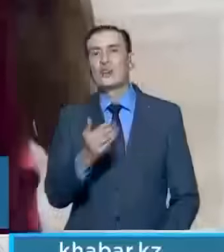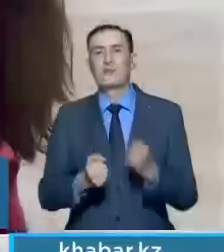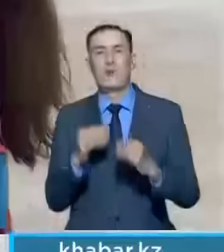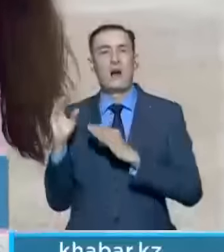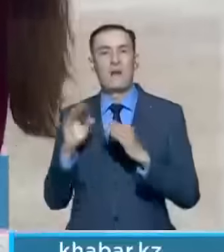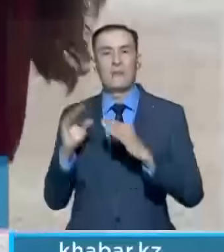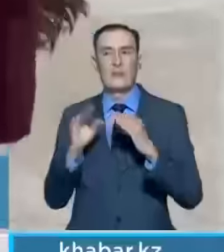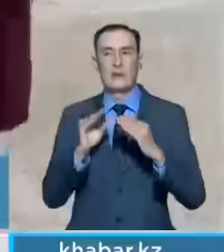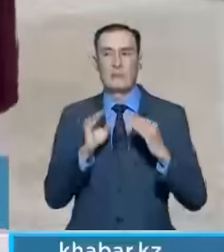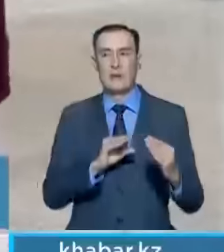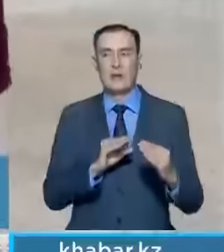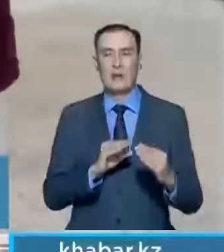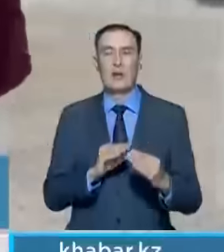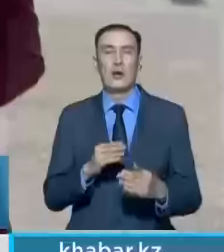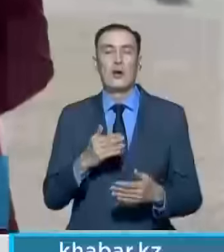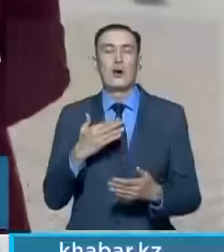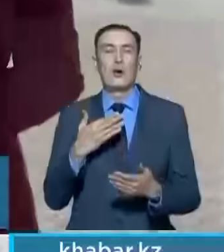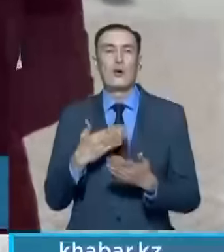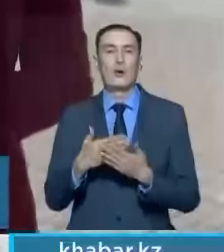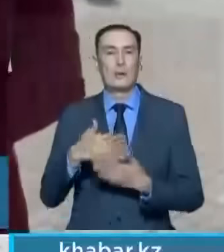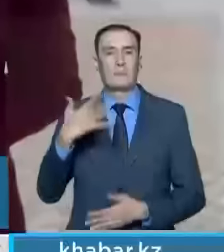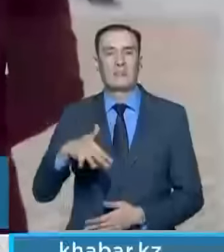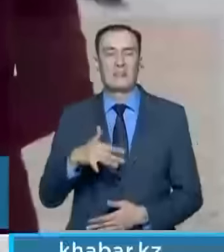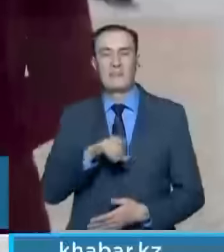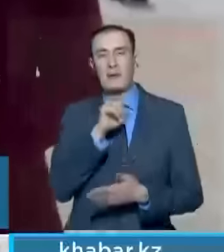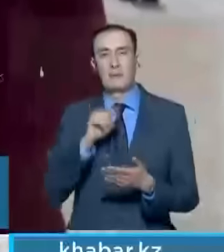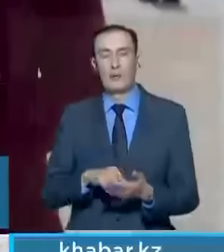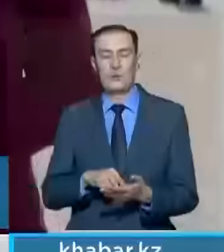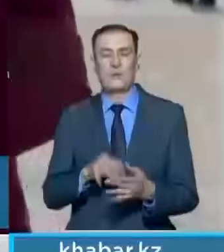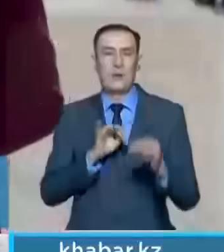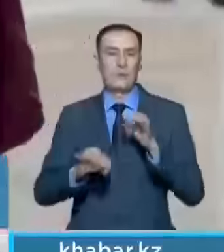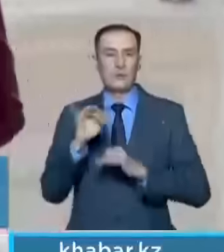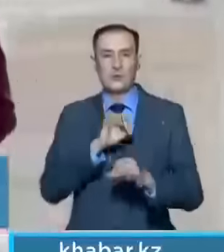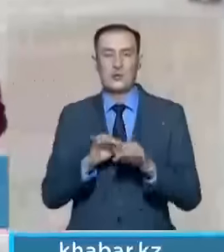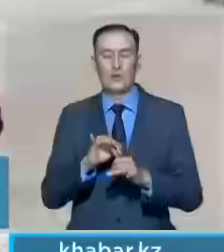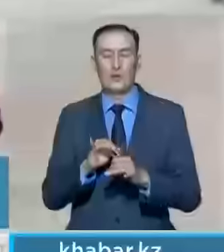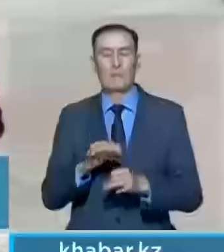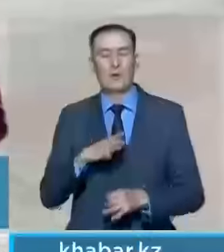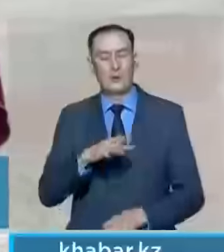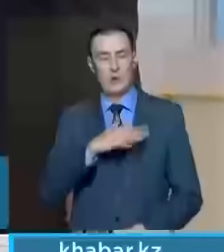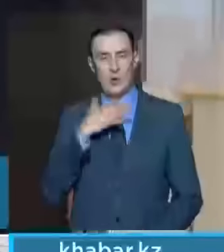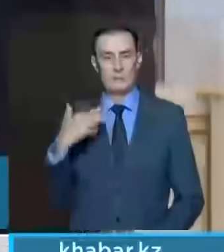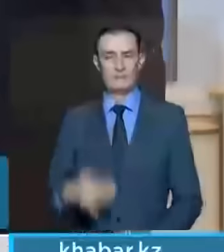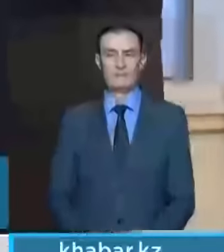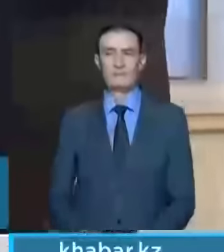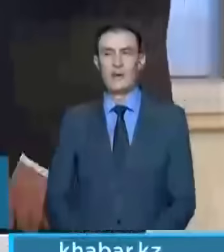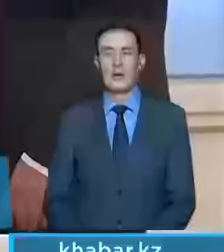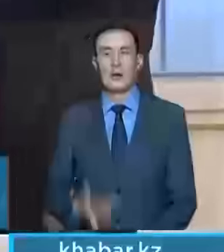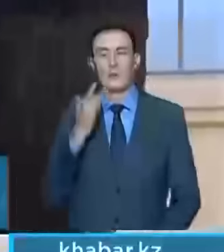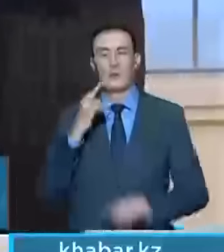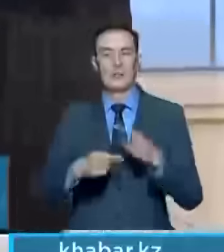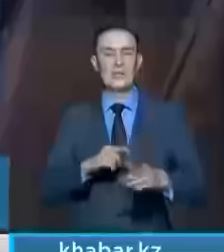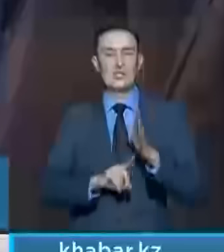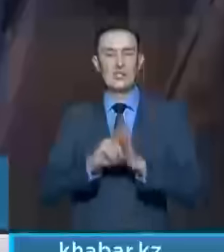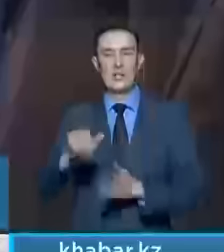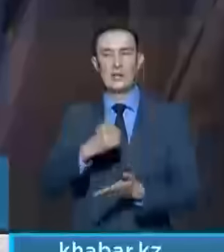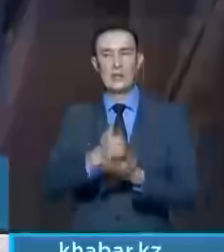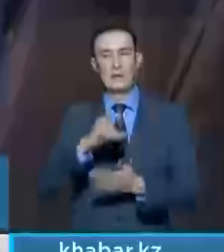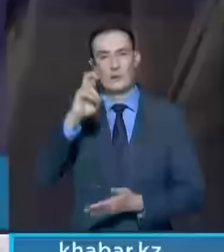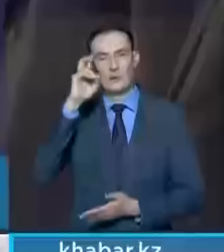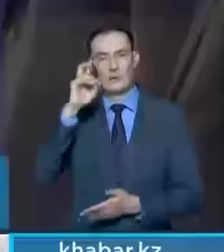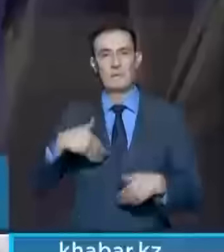автомобилей, здесь их не меньше полусотни, вопросов для обсуждений накопилось немало. По традиции сначала главы